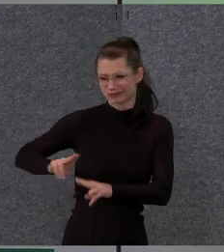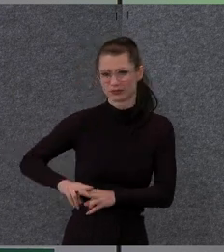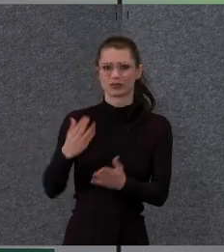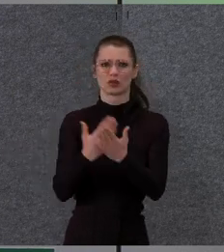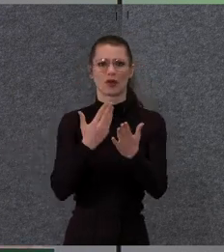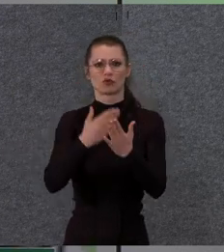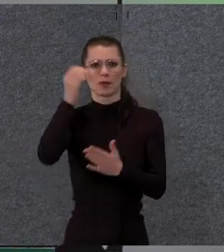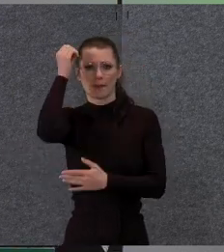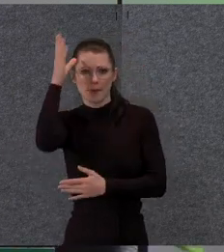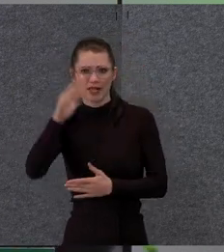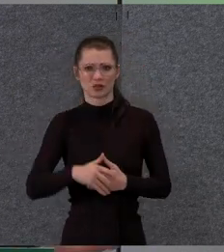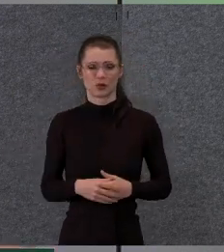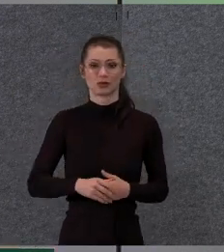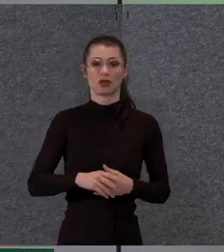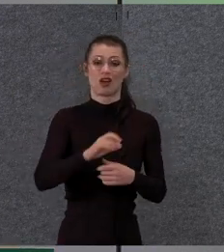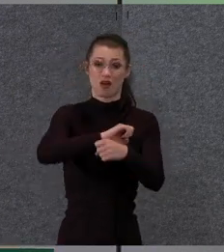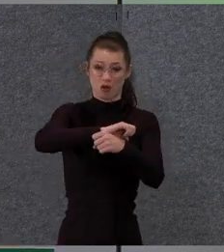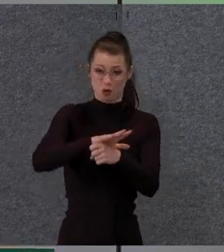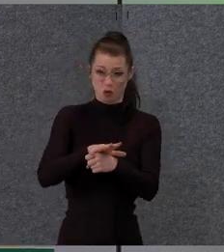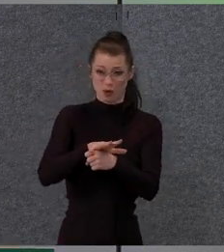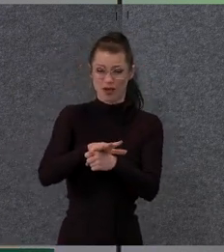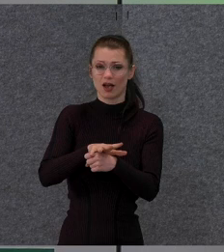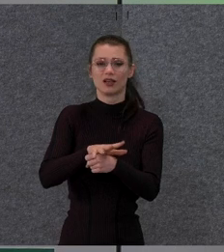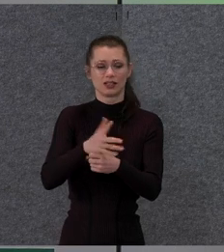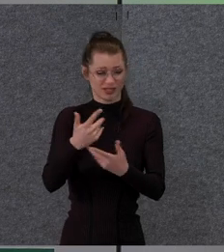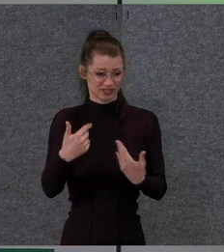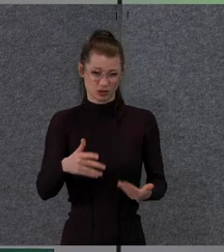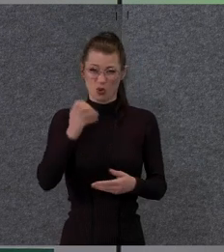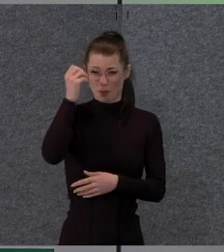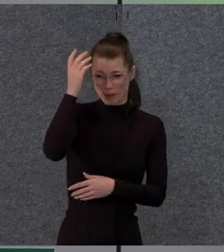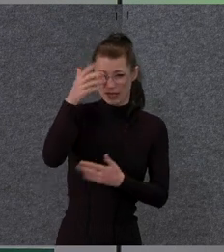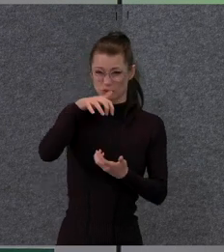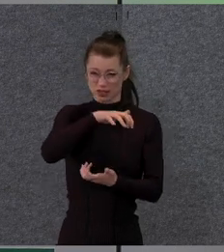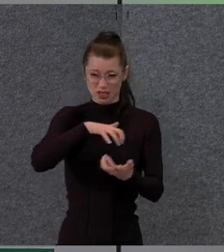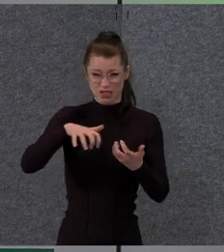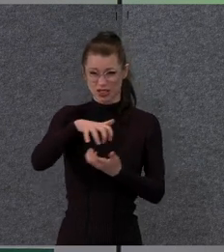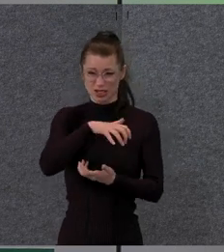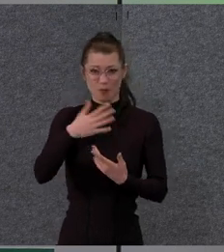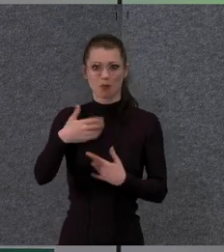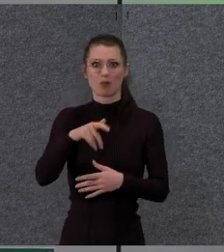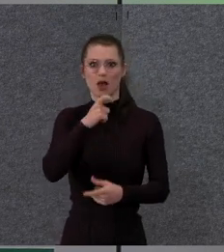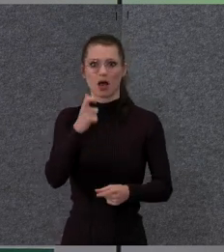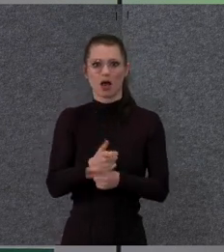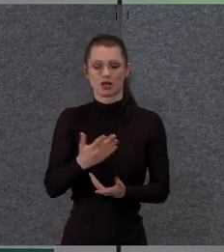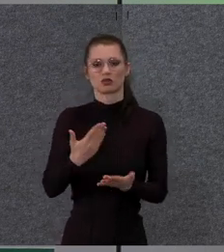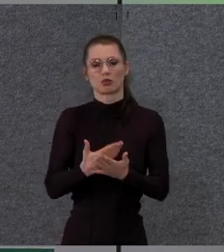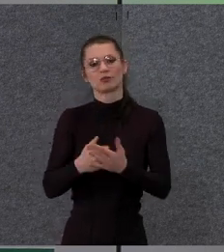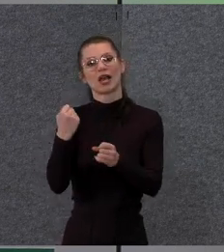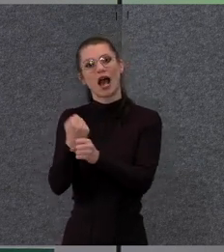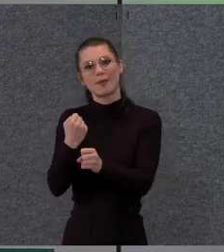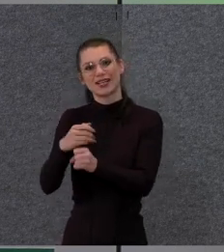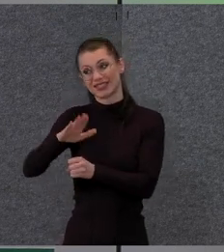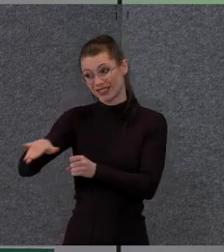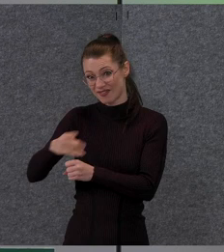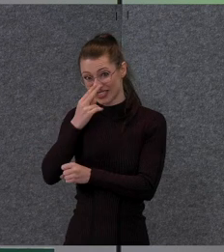der Bildung. Corona verschärft die andauernde Bildungskrise. Wisst ihr eigentlich, wie es Arbeiterkindern heute